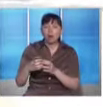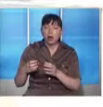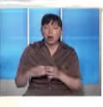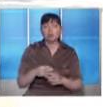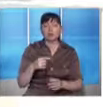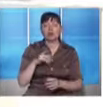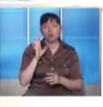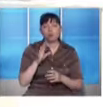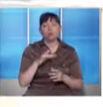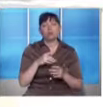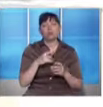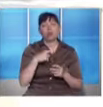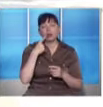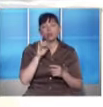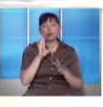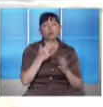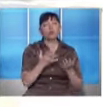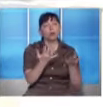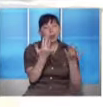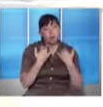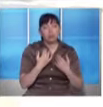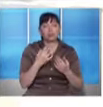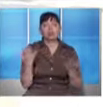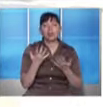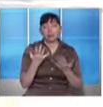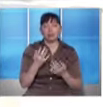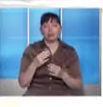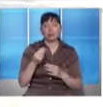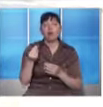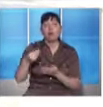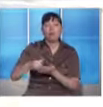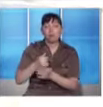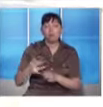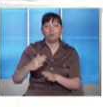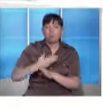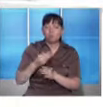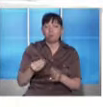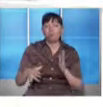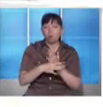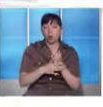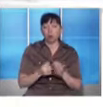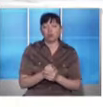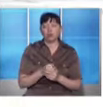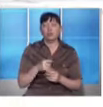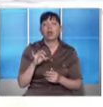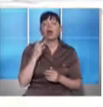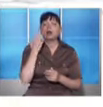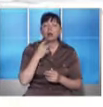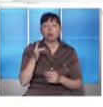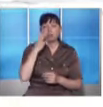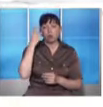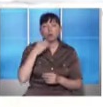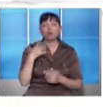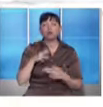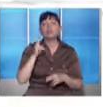că vor fi atrase X număr de credite sau X număr de granturi. Întrebarea mea vine în acest context și sună în felul următor. Când Republica Moldova va